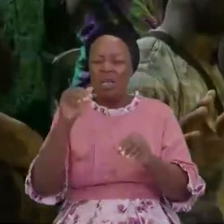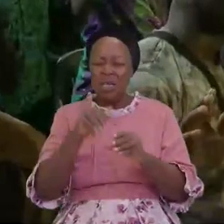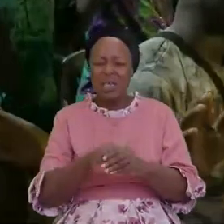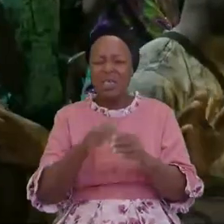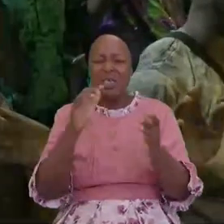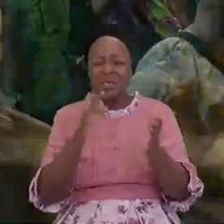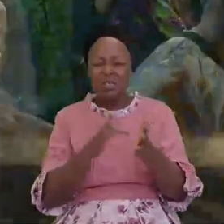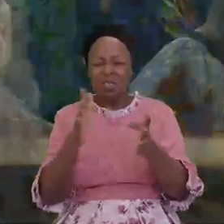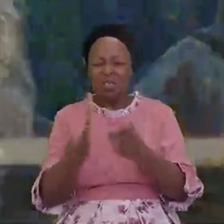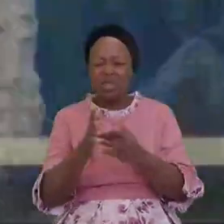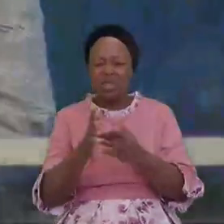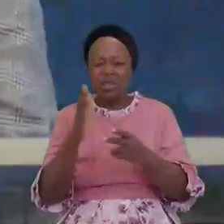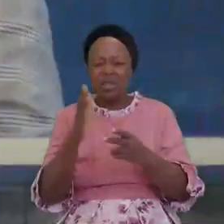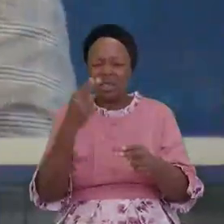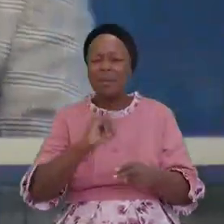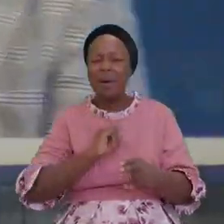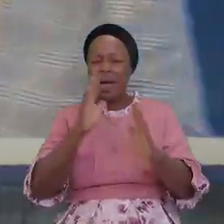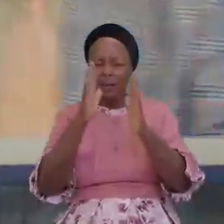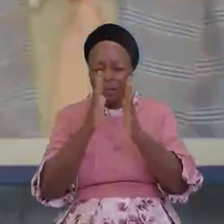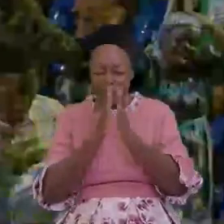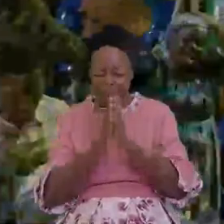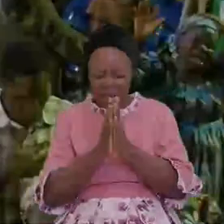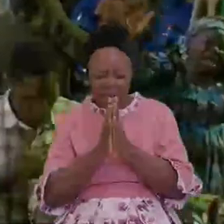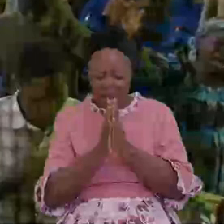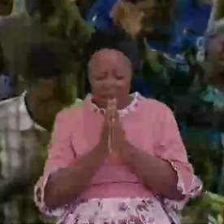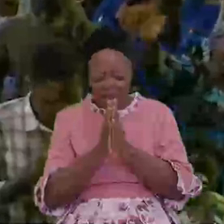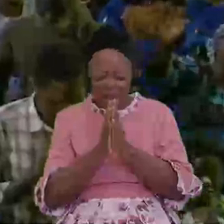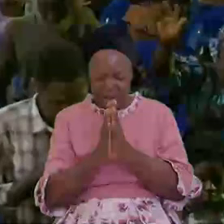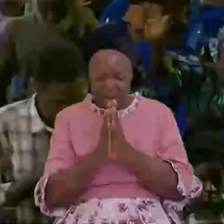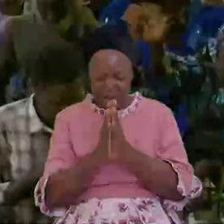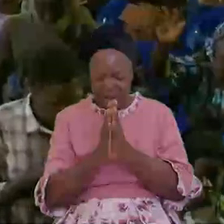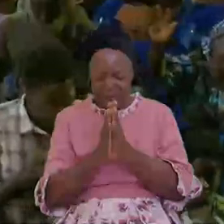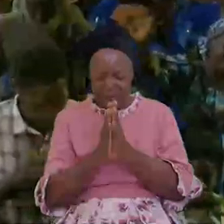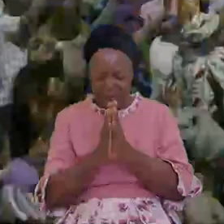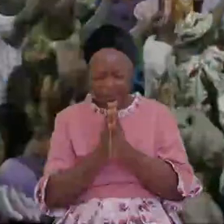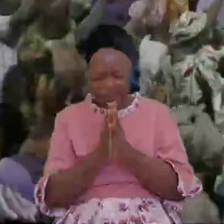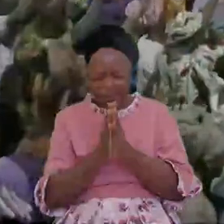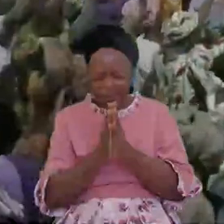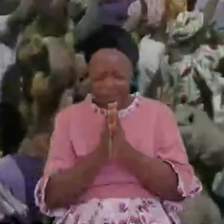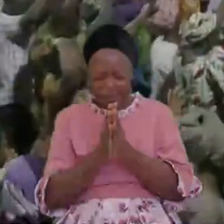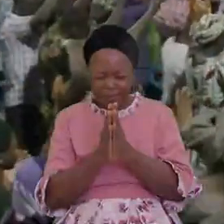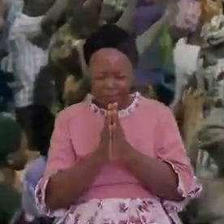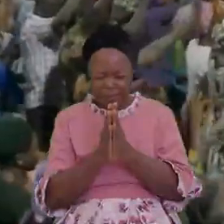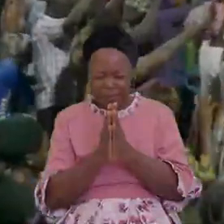et marche. Au nom de Jésus, j'ai prié.